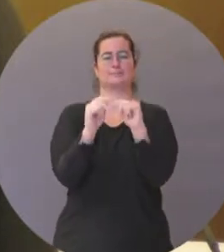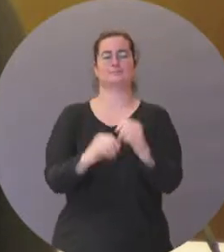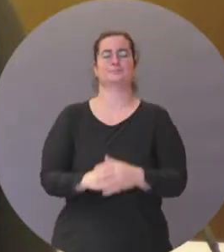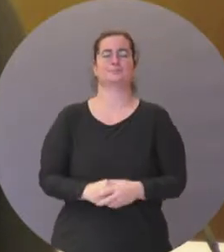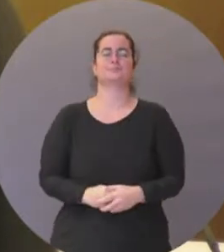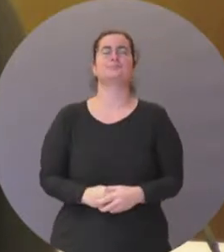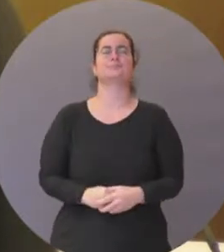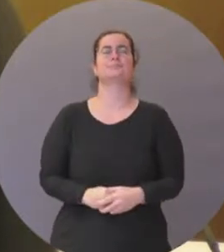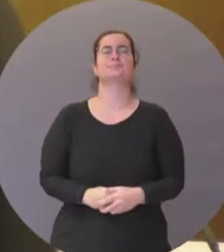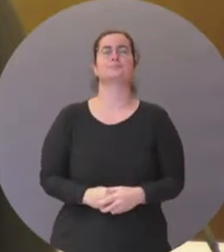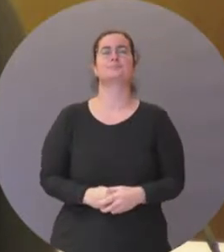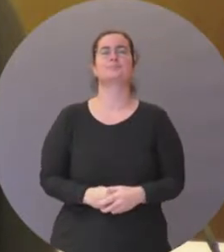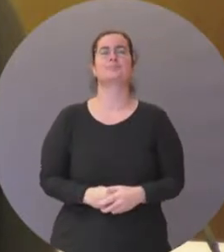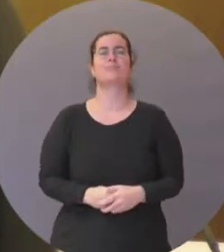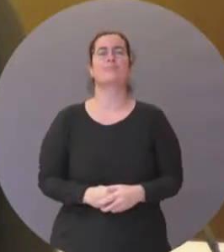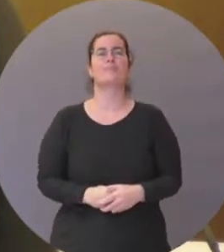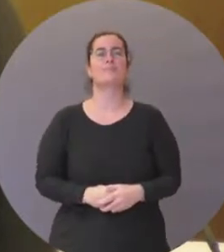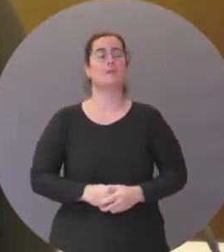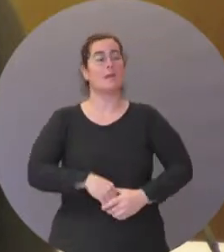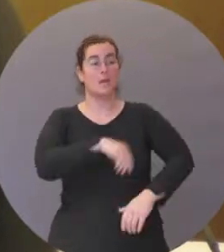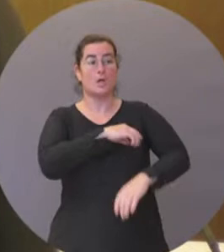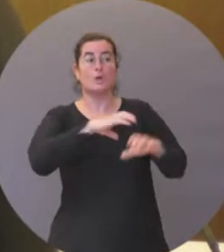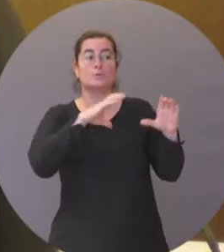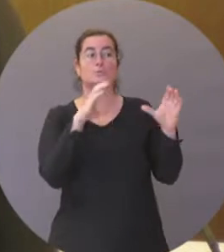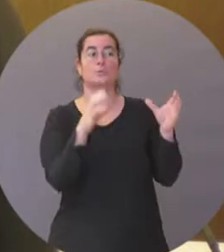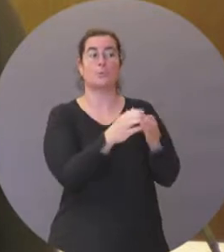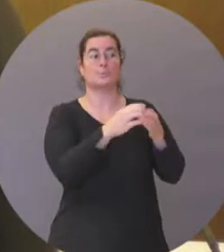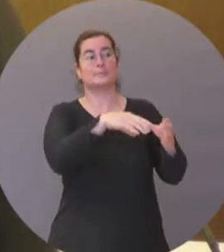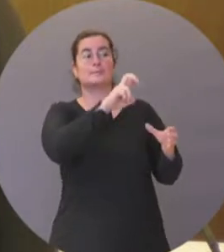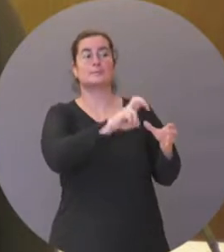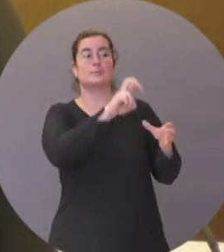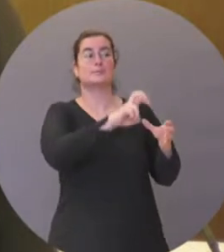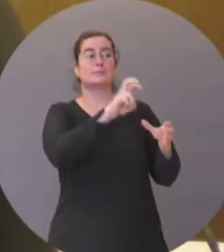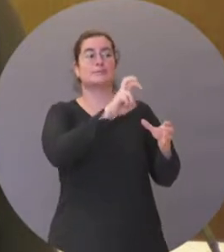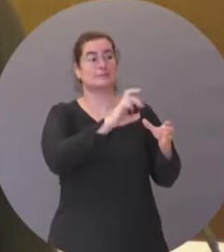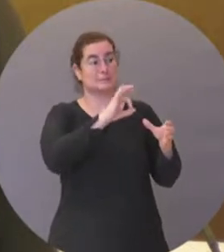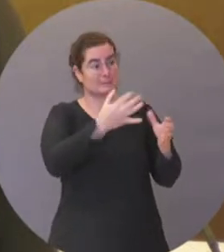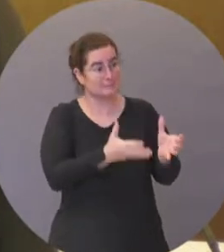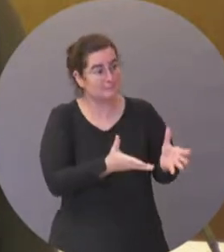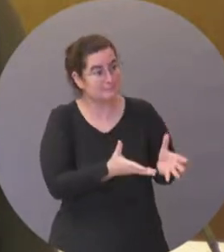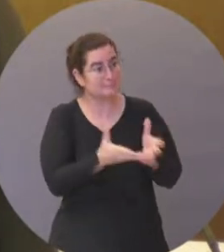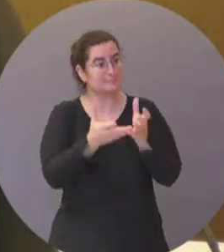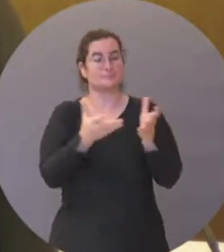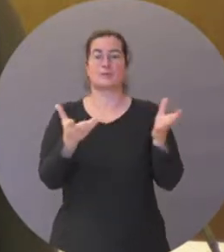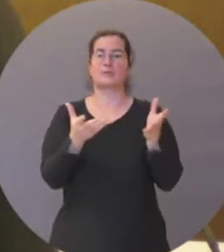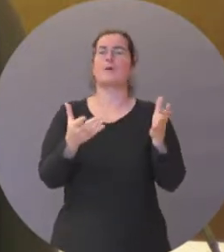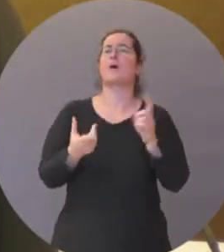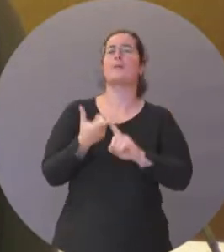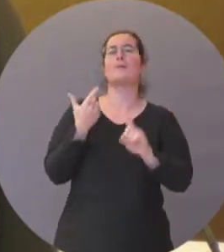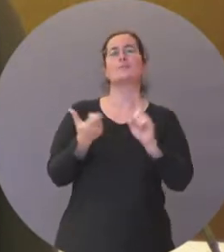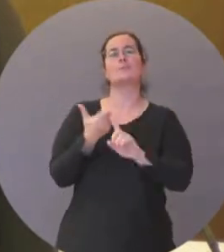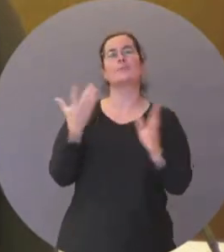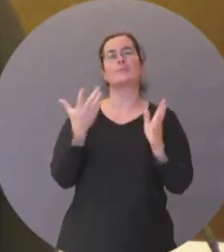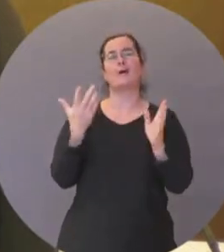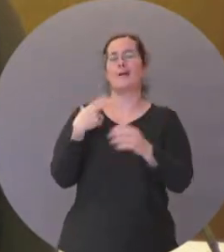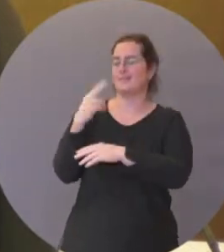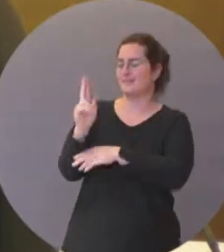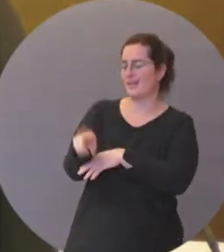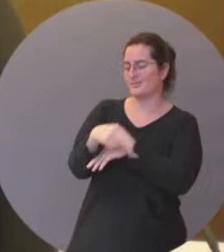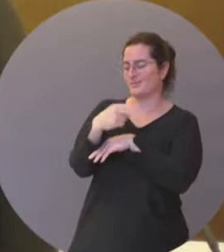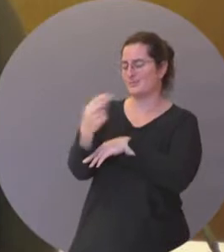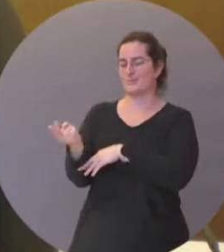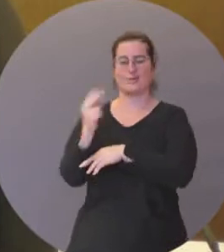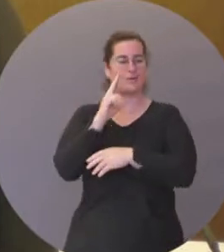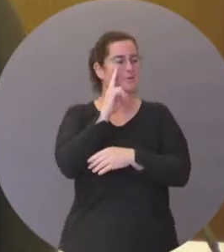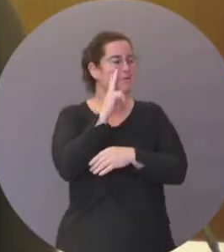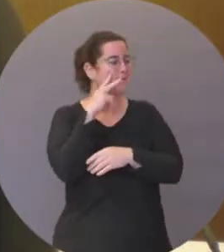ont porté dans le débat c'est important de faire le lien entre entre la nature et l'humain il y